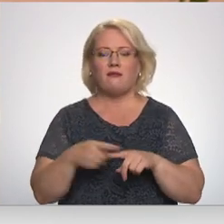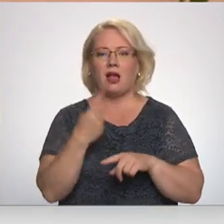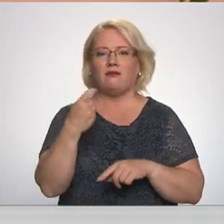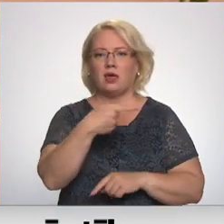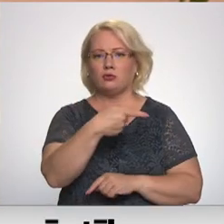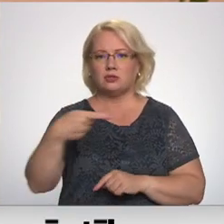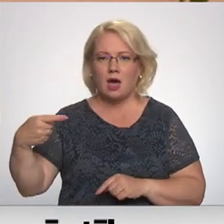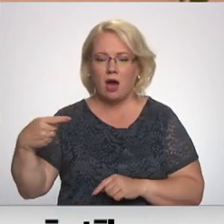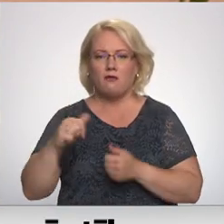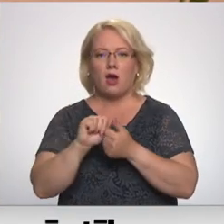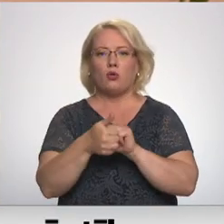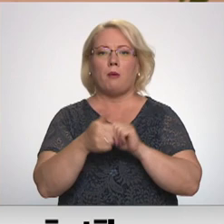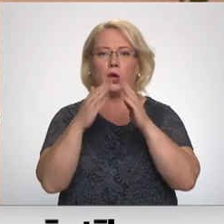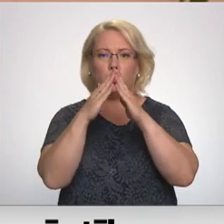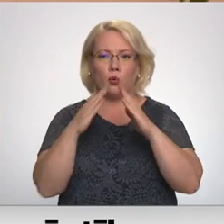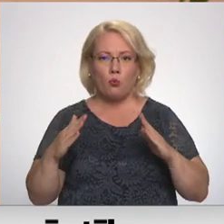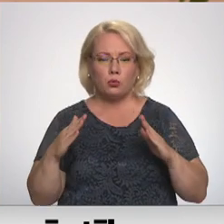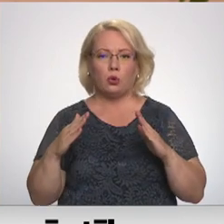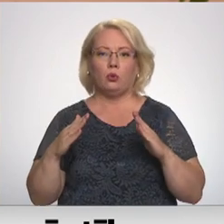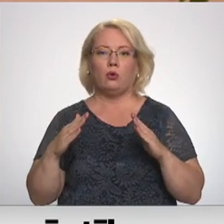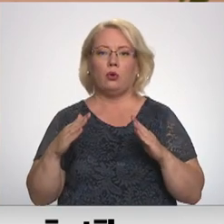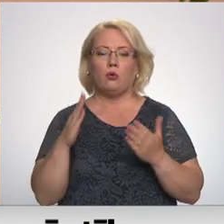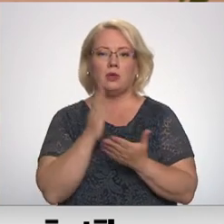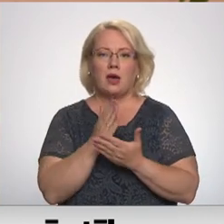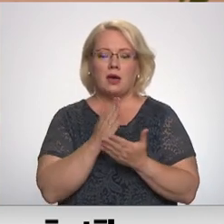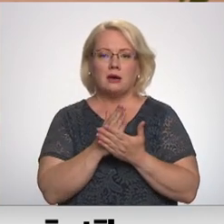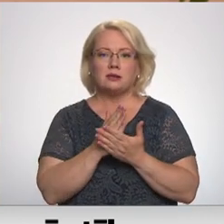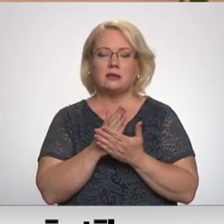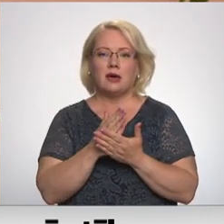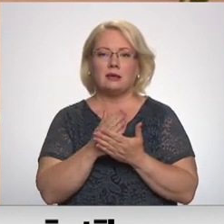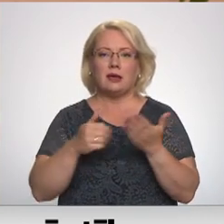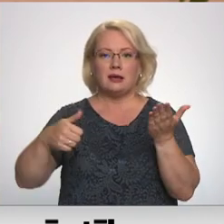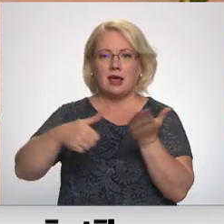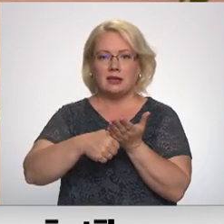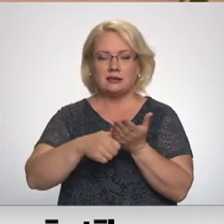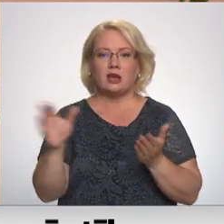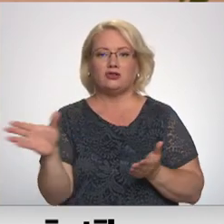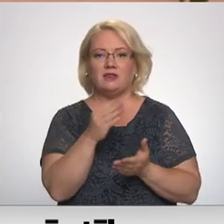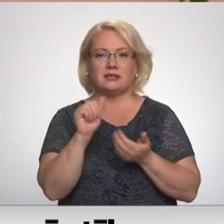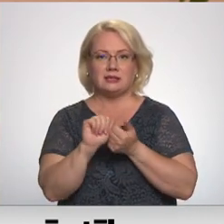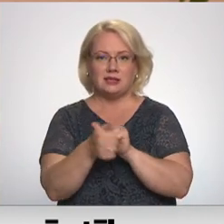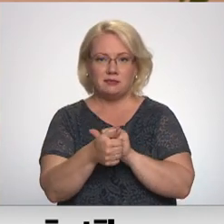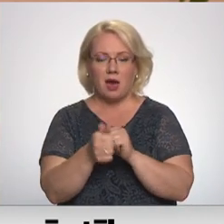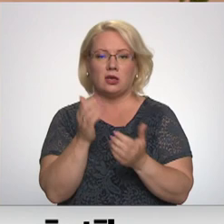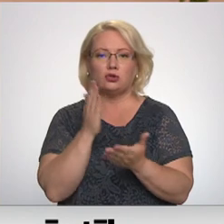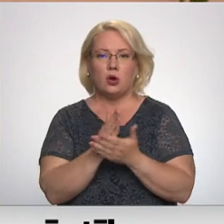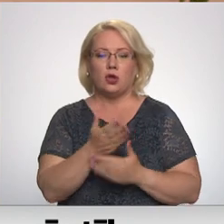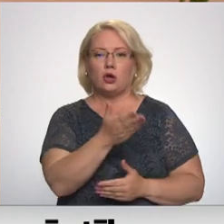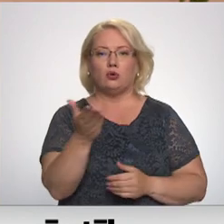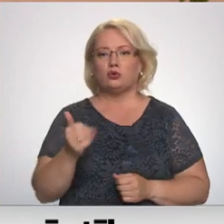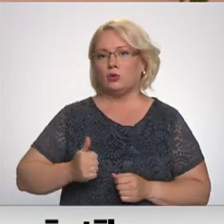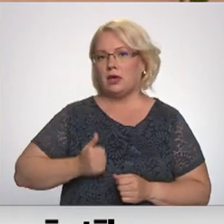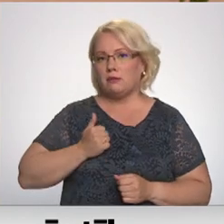stāvu vai nomainīt jumtu, un esat gājuši reģistrējušies visi izmaiņas, tad noteikti jūsu